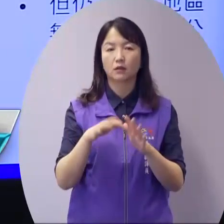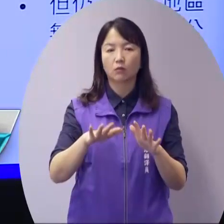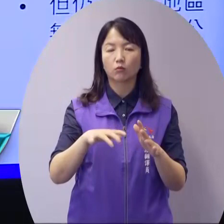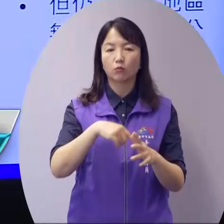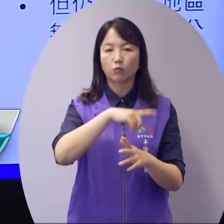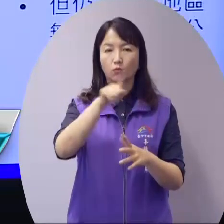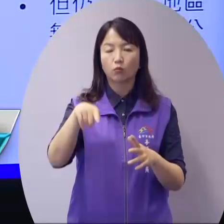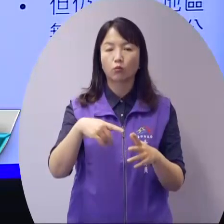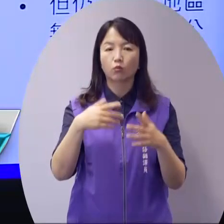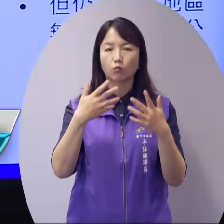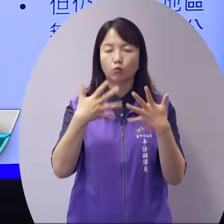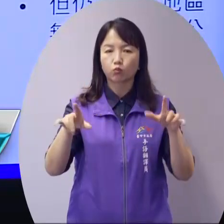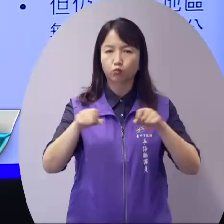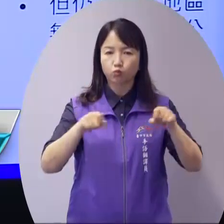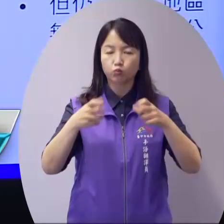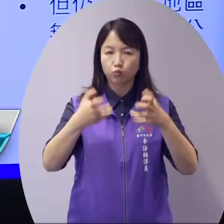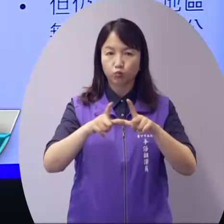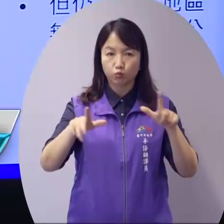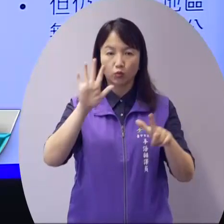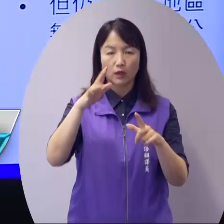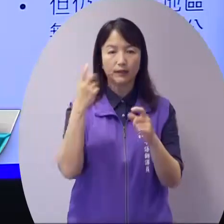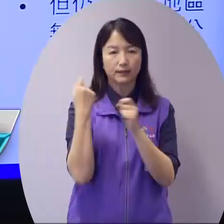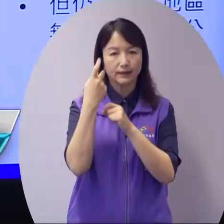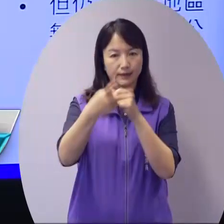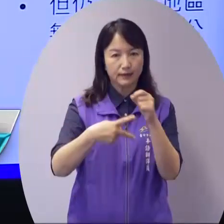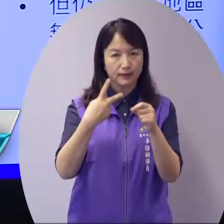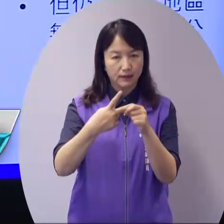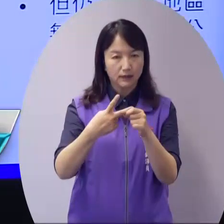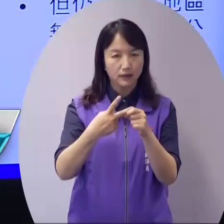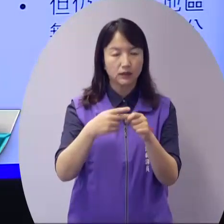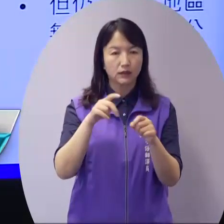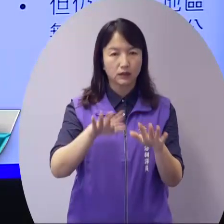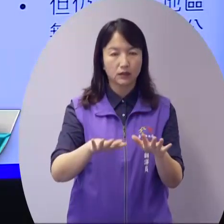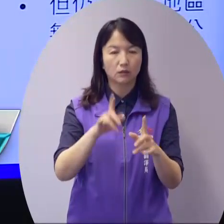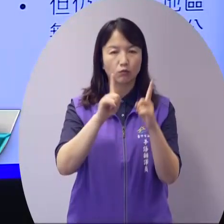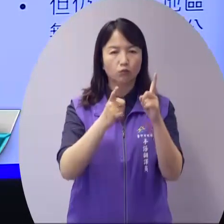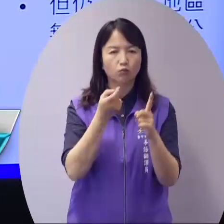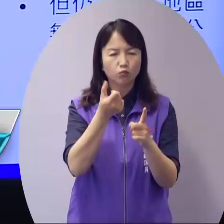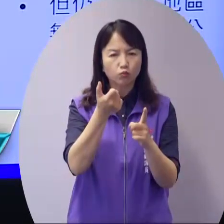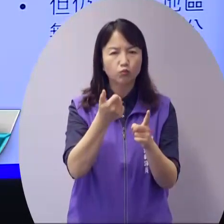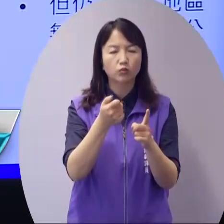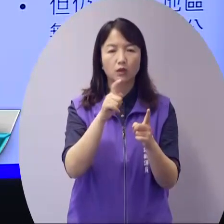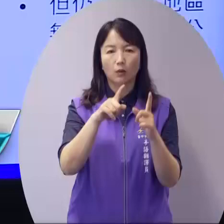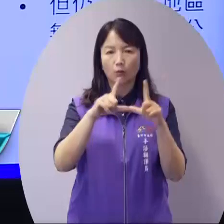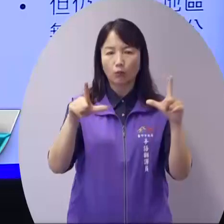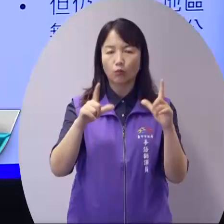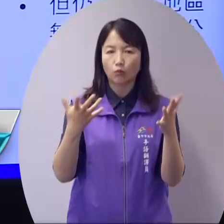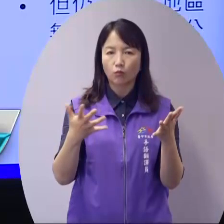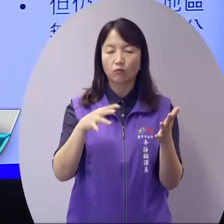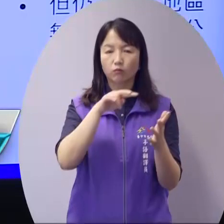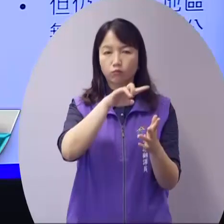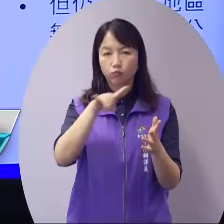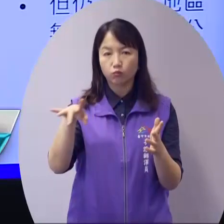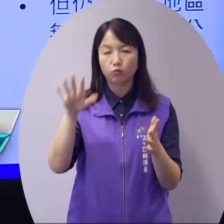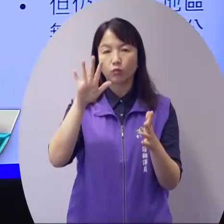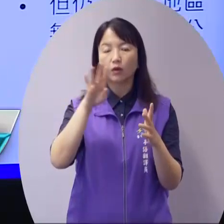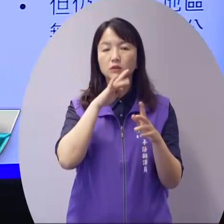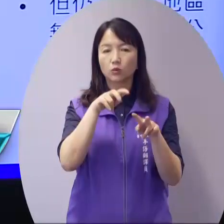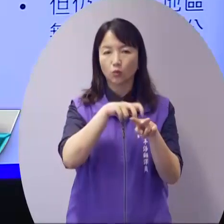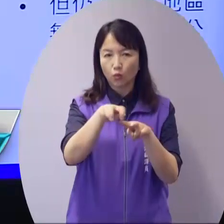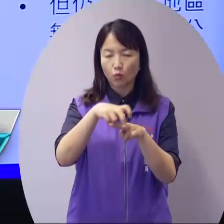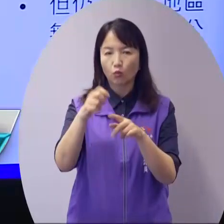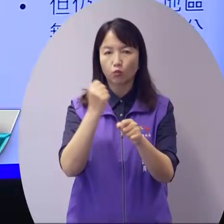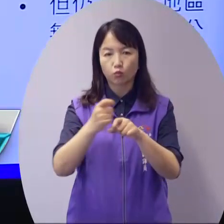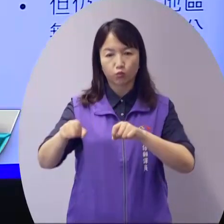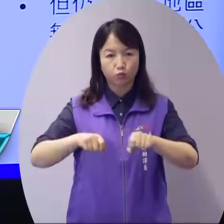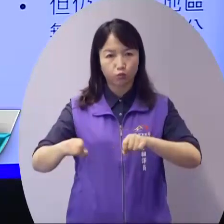们当然有很多重大计划，这两年事实上从这根土里面字比较小，不过大致上大家可以看到几个轨道建设的计